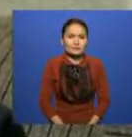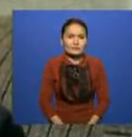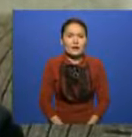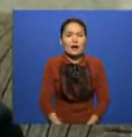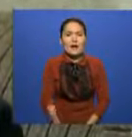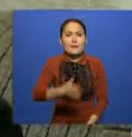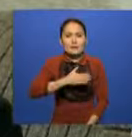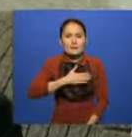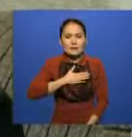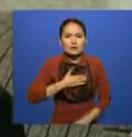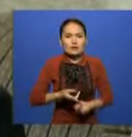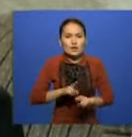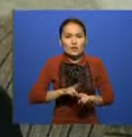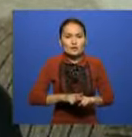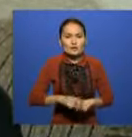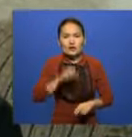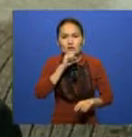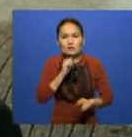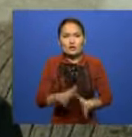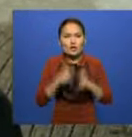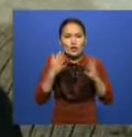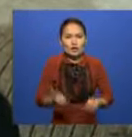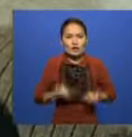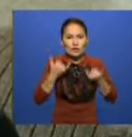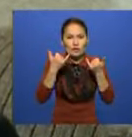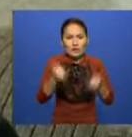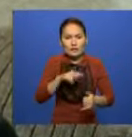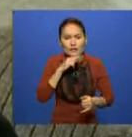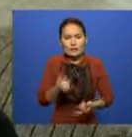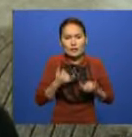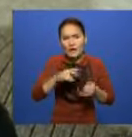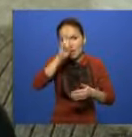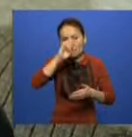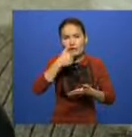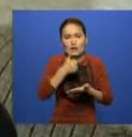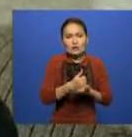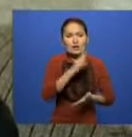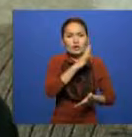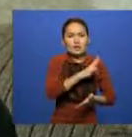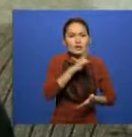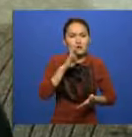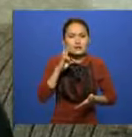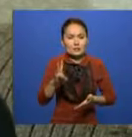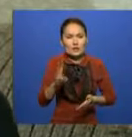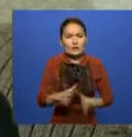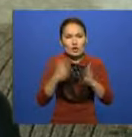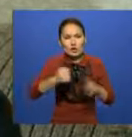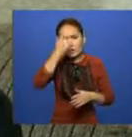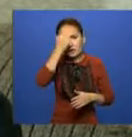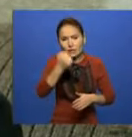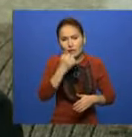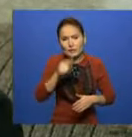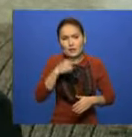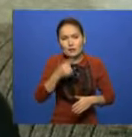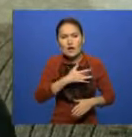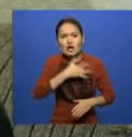Біз сияқты ардагерлерге деген зор құрметі мен ықылас пейілі үшін президентке үлкен алғысымды білдіремін. Ол осынау қан майданға